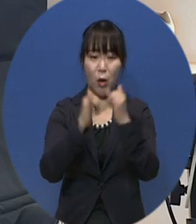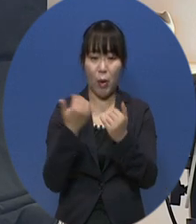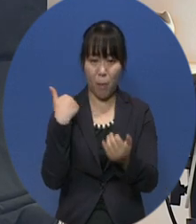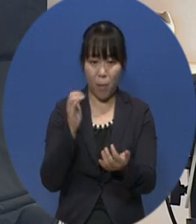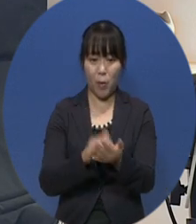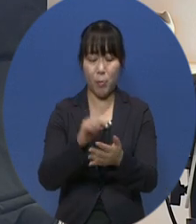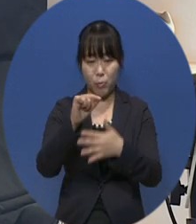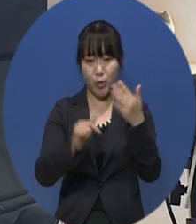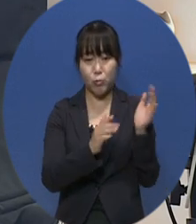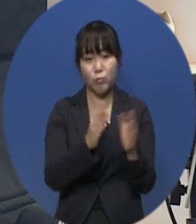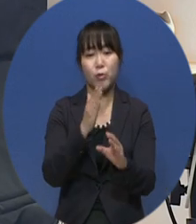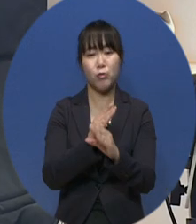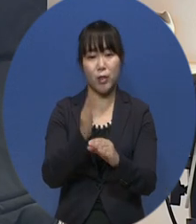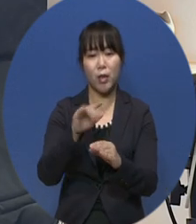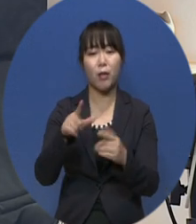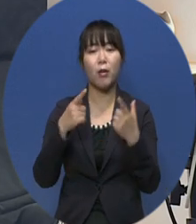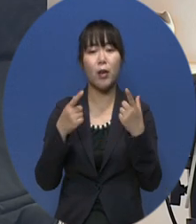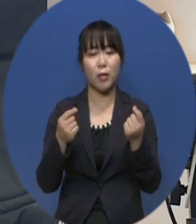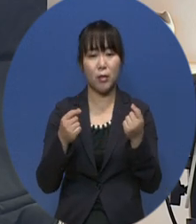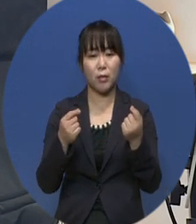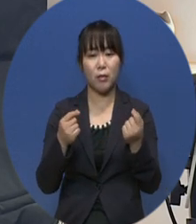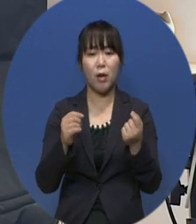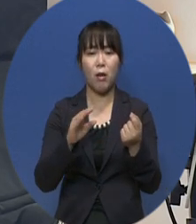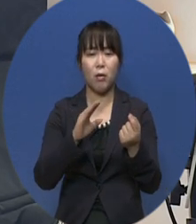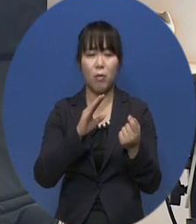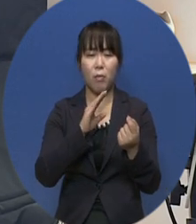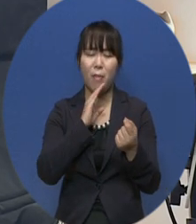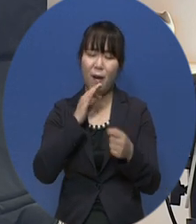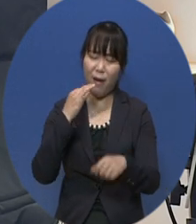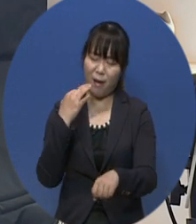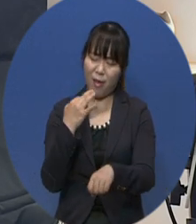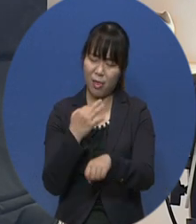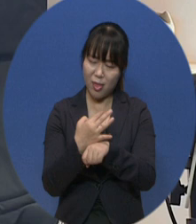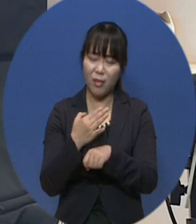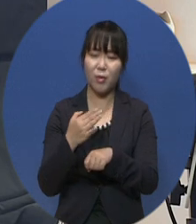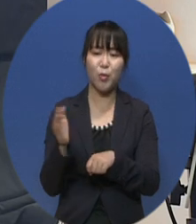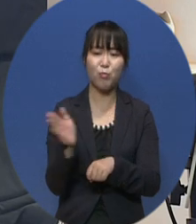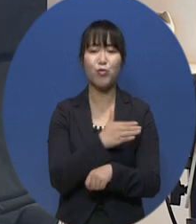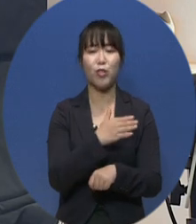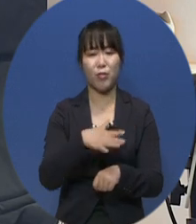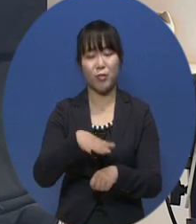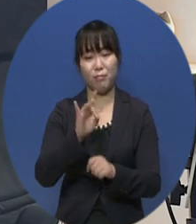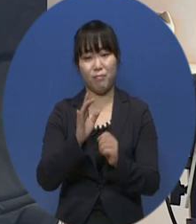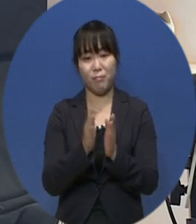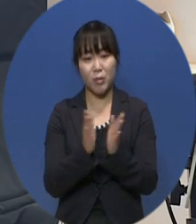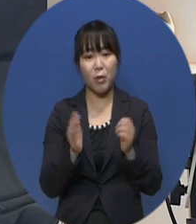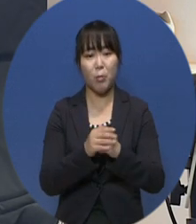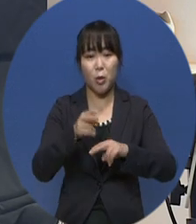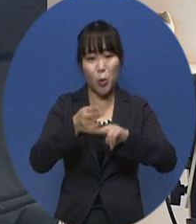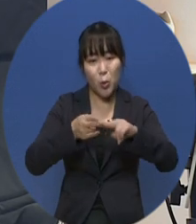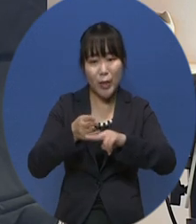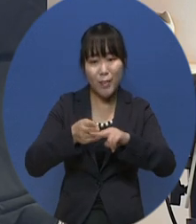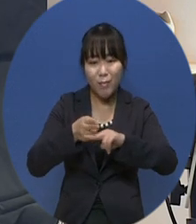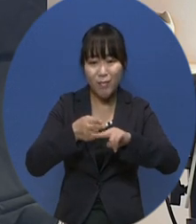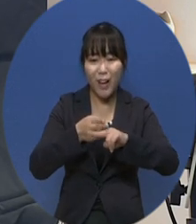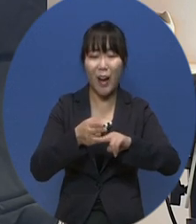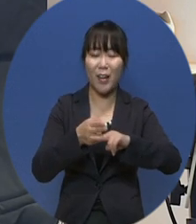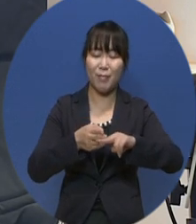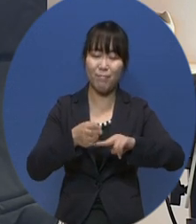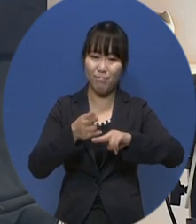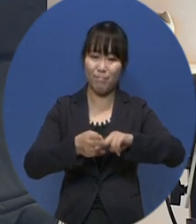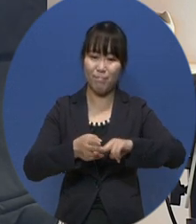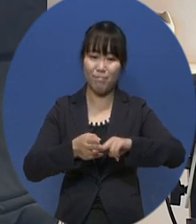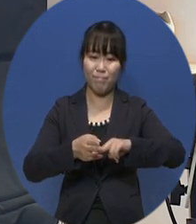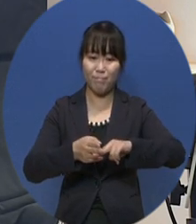이제 국립재활원에서 이제 사회 복귀 프로그램을 진행하는데 네. 아주 간단한 것부터 시작합니다. 뭐 네. 요리하기.